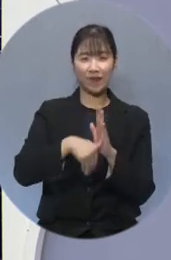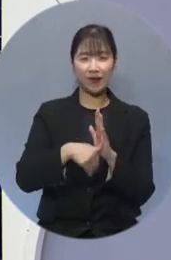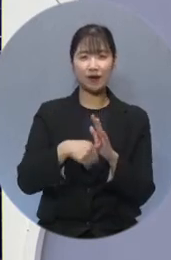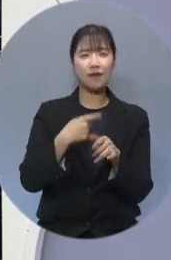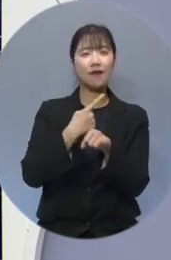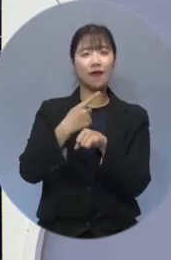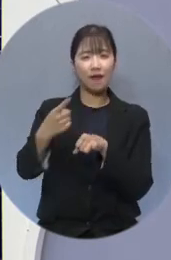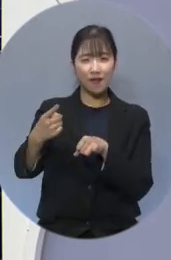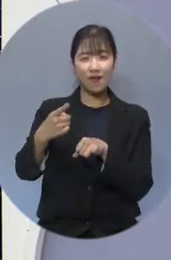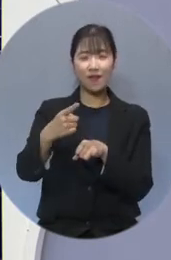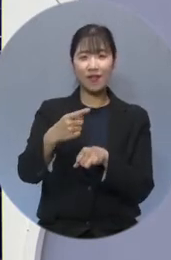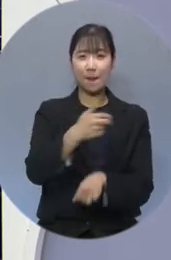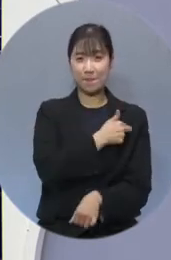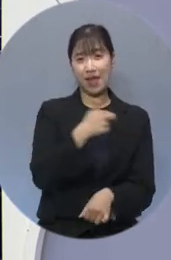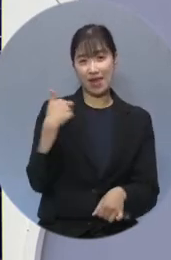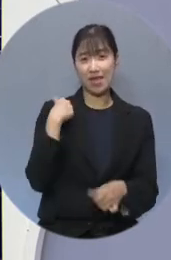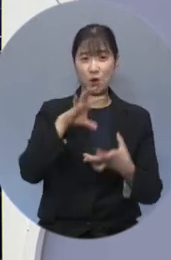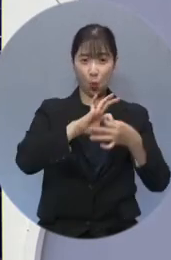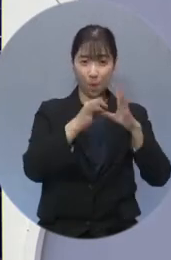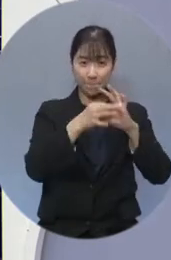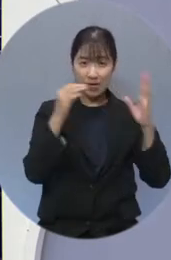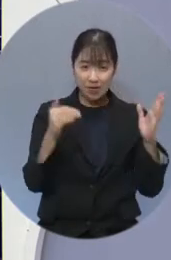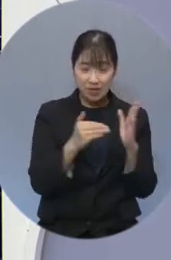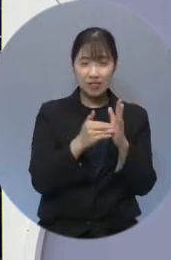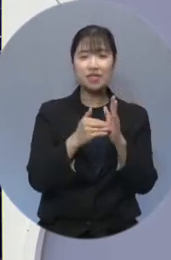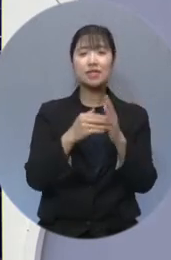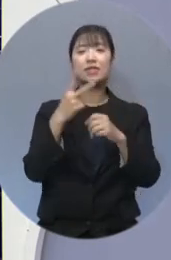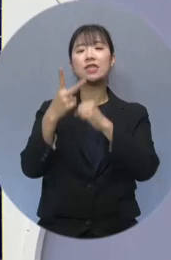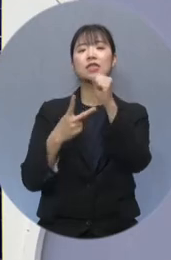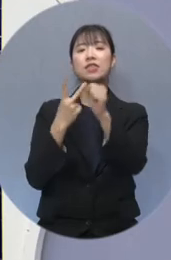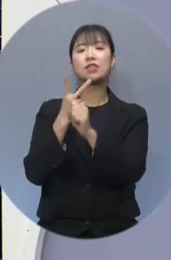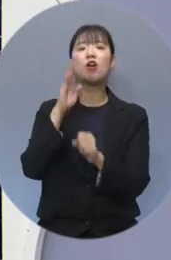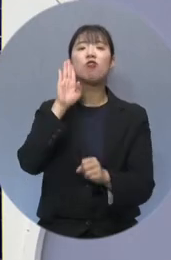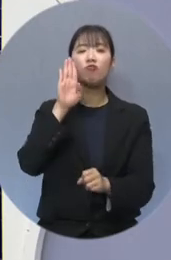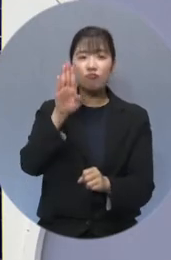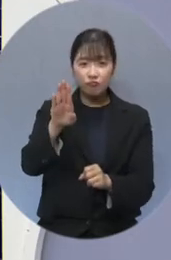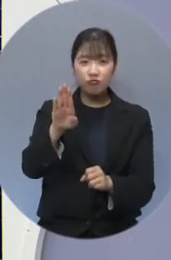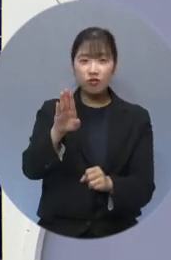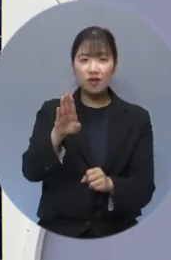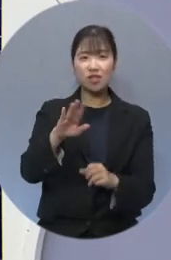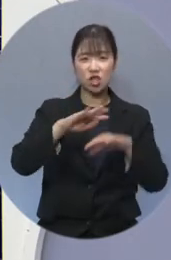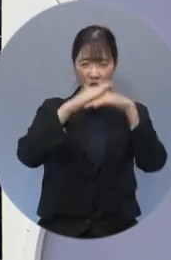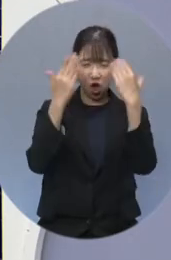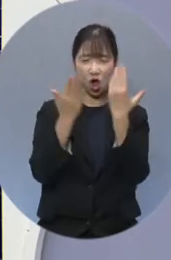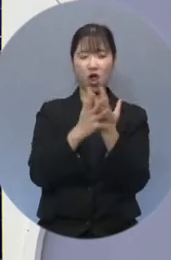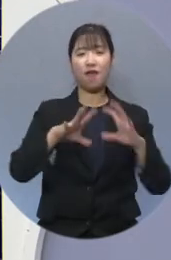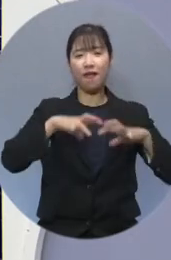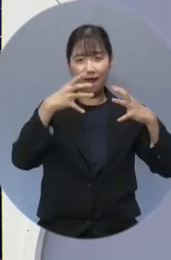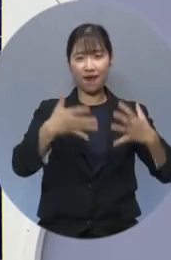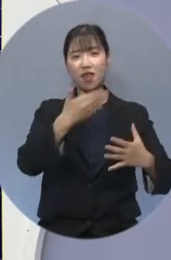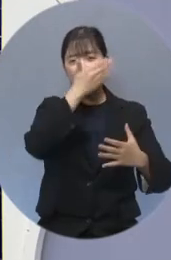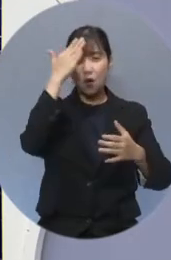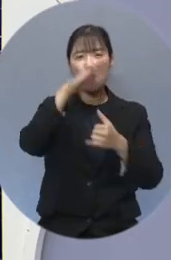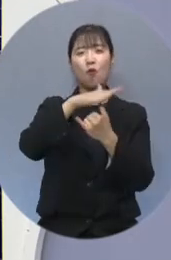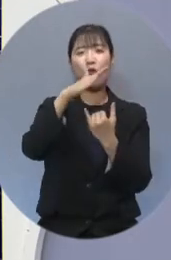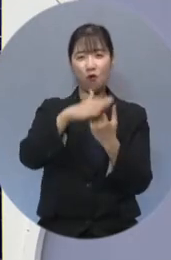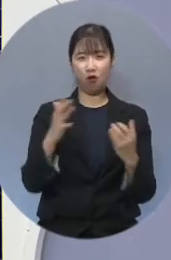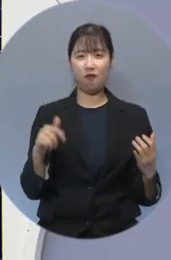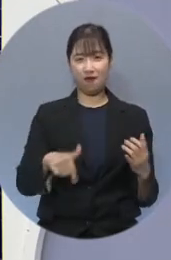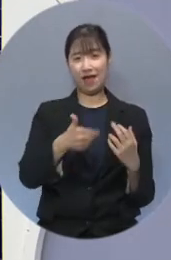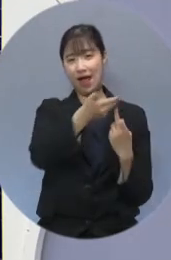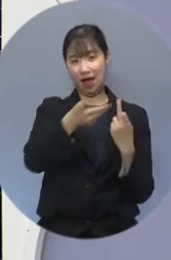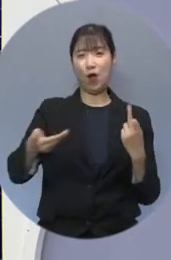내년에 이제 베이징 올림픽 끝나고 2년 후에 전 세계 청소년들이 모여서 우리 강원도에